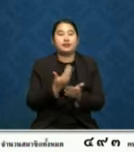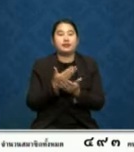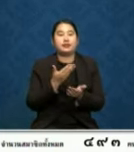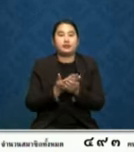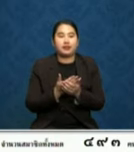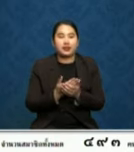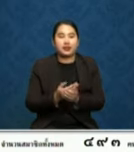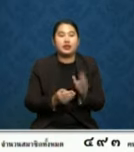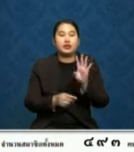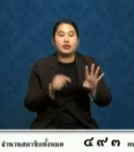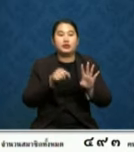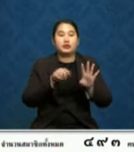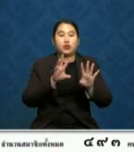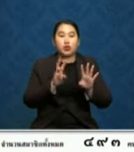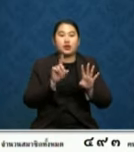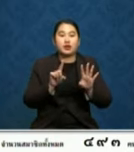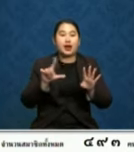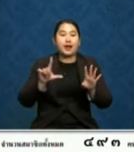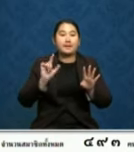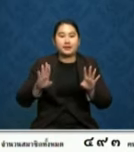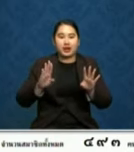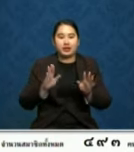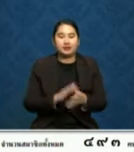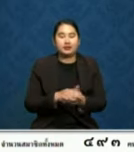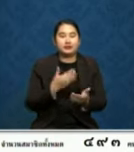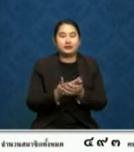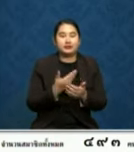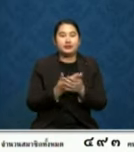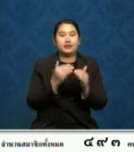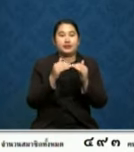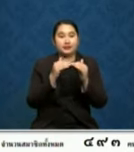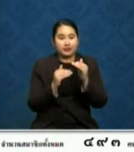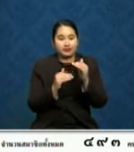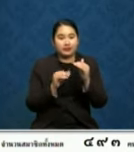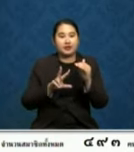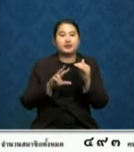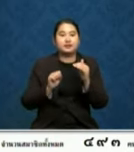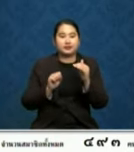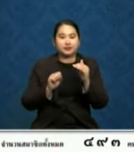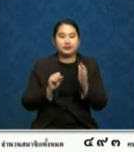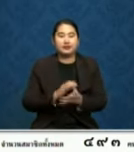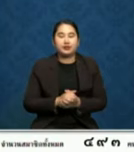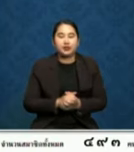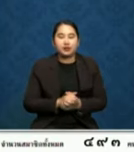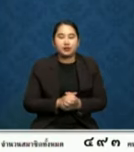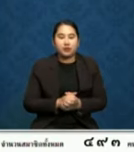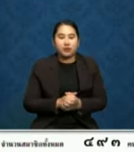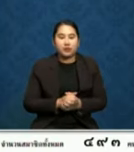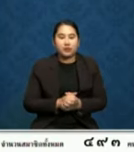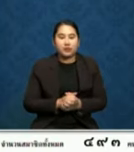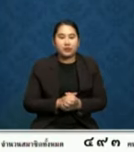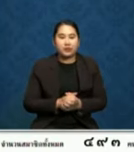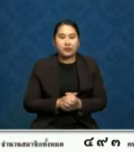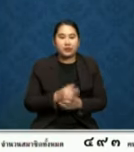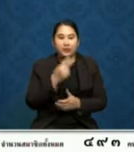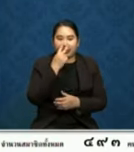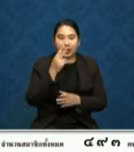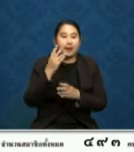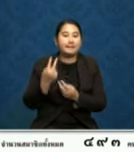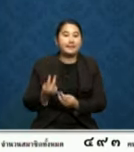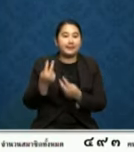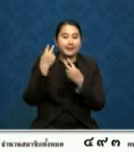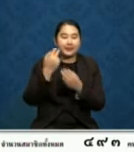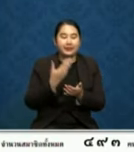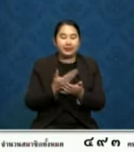ราคา 4.61ล้านบาทต่ำกว่างบประมาณเพียงแค่ 300,000กว่าบาทเท่านั้นเองค่ะถ้าย้อนไปดูข้อมูลนะคะใน